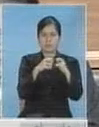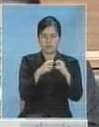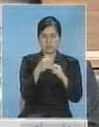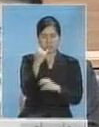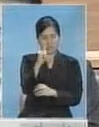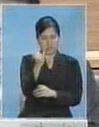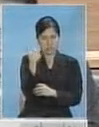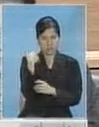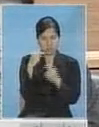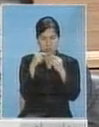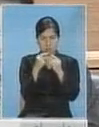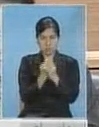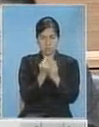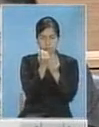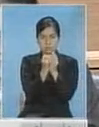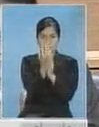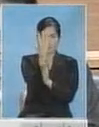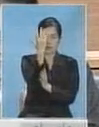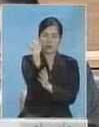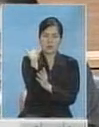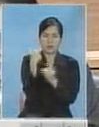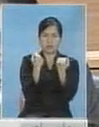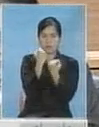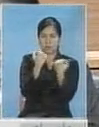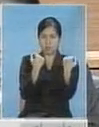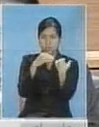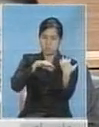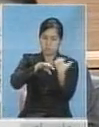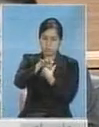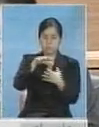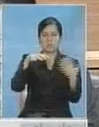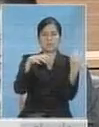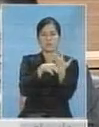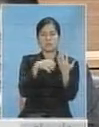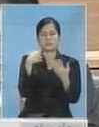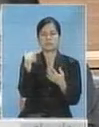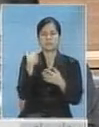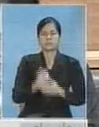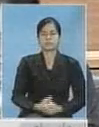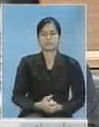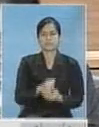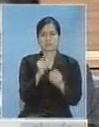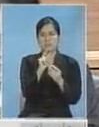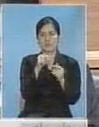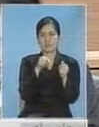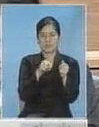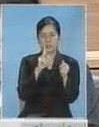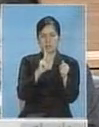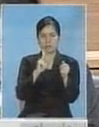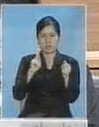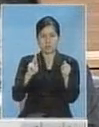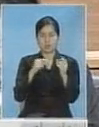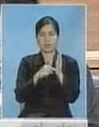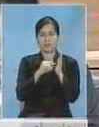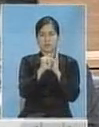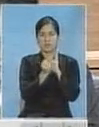ฝั่งตรงข้ามมาตลอดแล้วมันจะเกิดอุบัติเหตุตลอดมีอยู่ช่วงหนึ่งครับท่านประธานในเขตพื้นที่ของอำเภอกงไกรราชจังหวัดสุโขทั